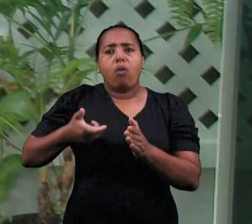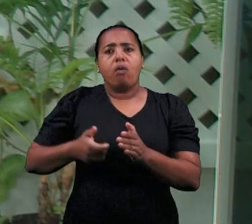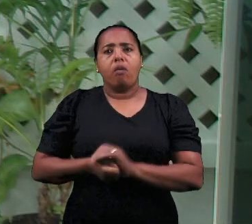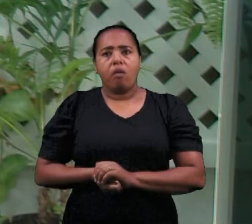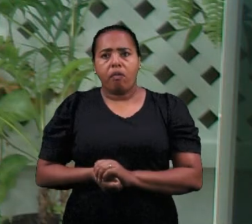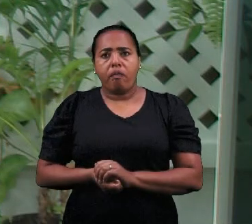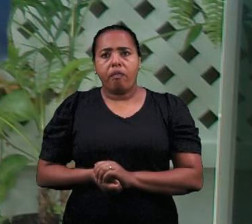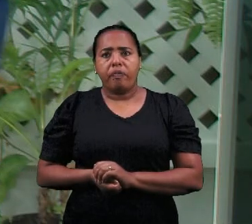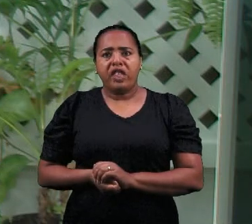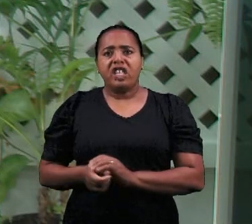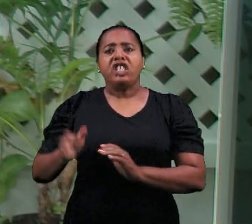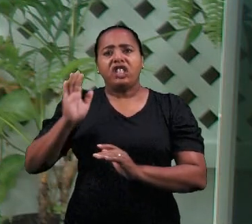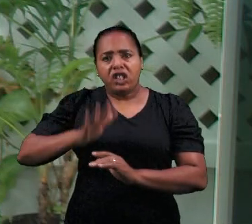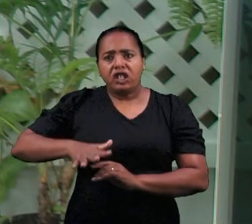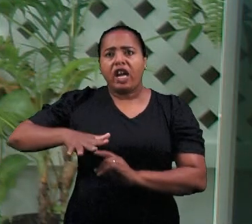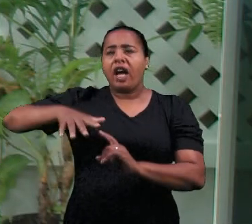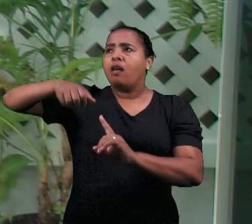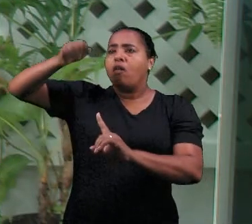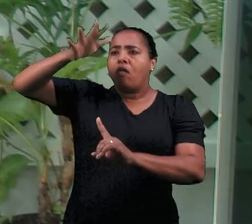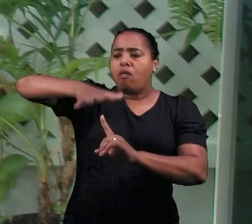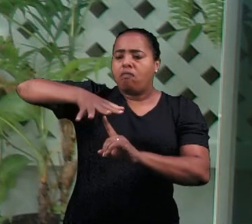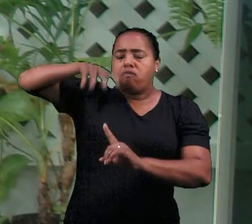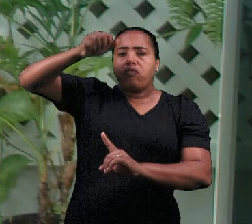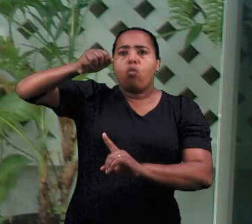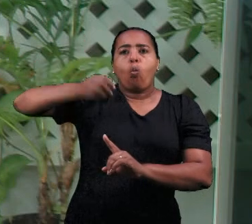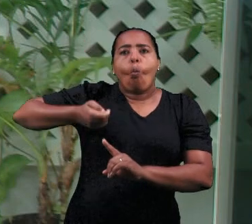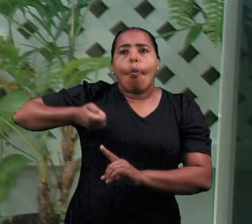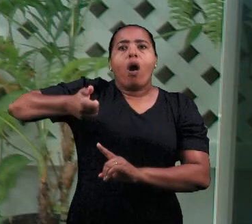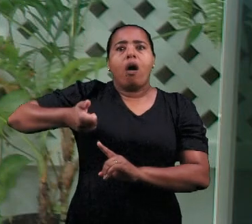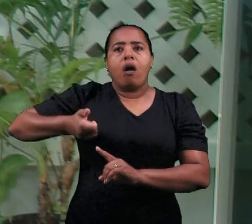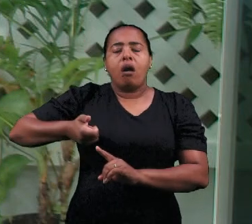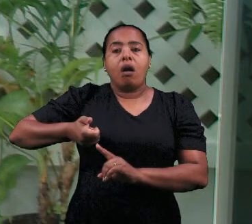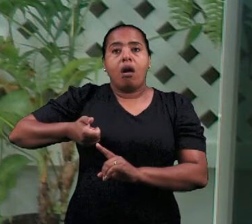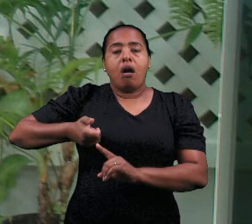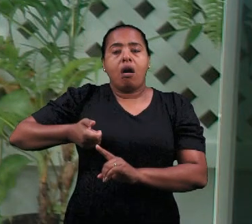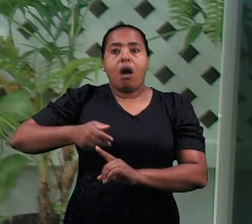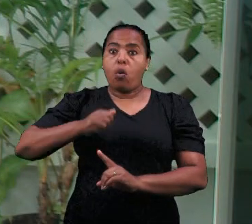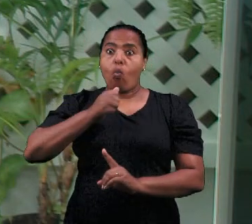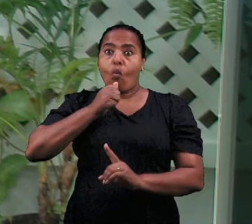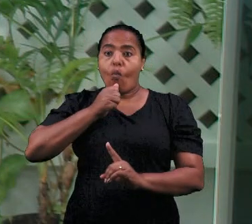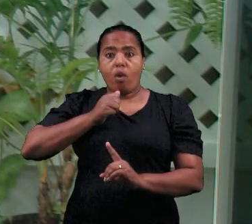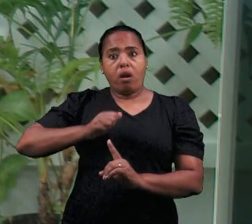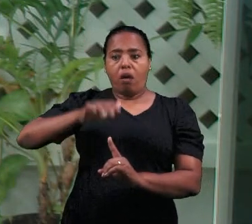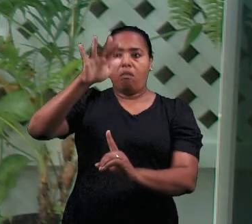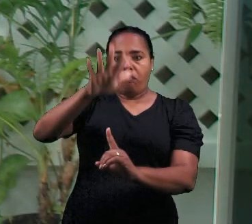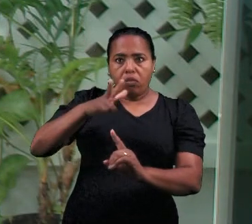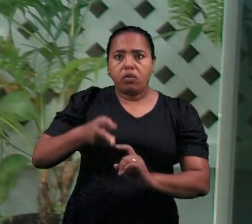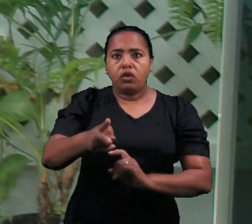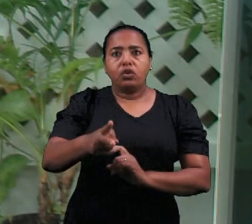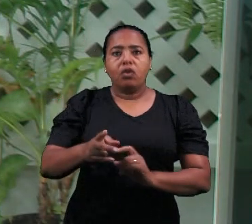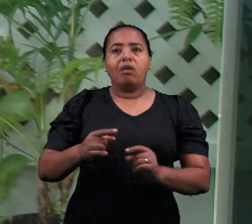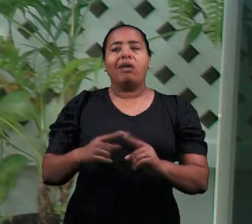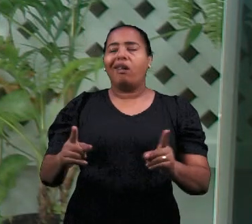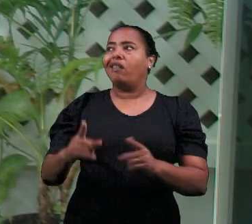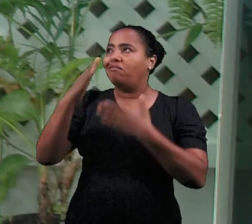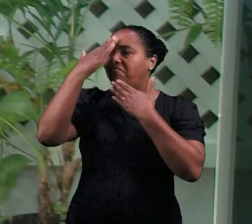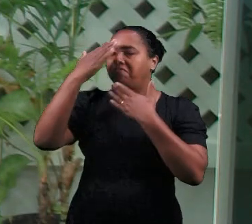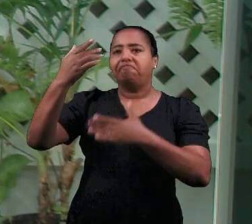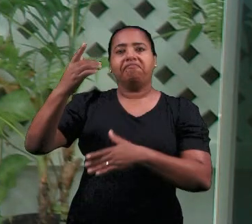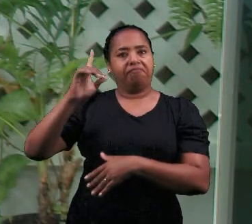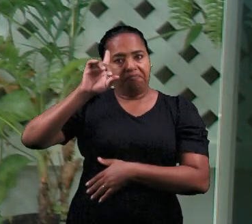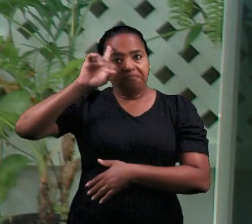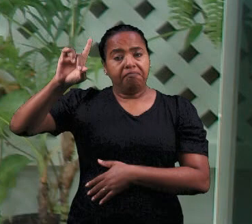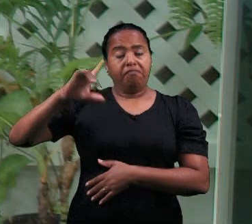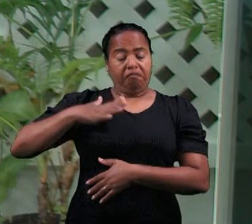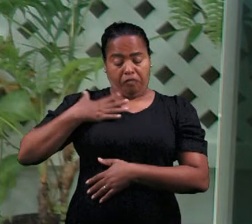arriver, pour dire que la porte de la grâce est en train de se fermer. Elle